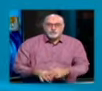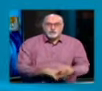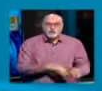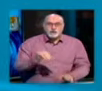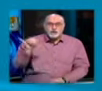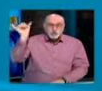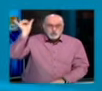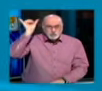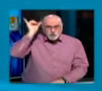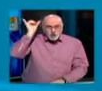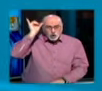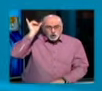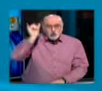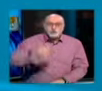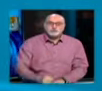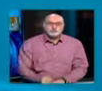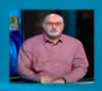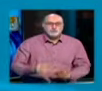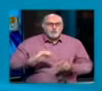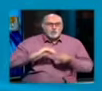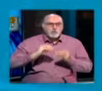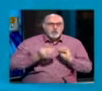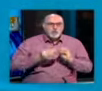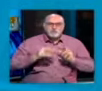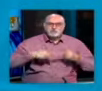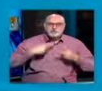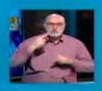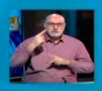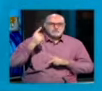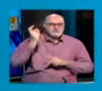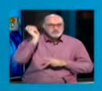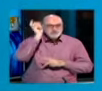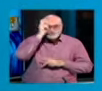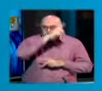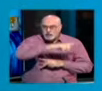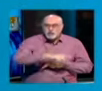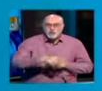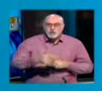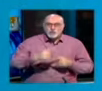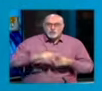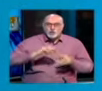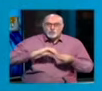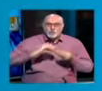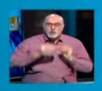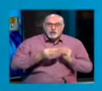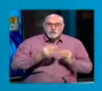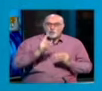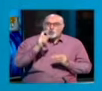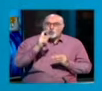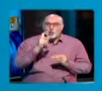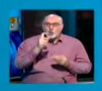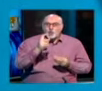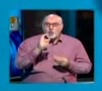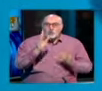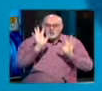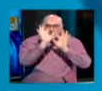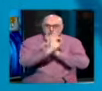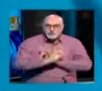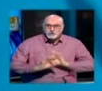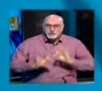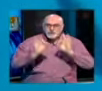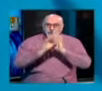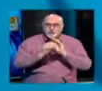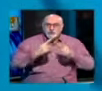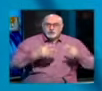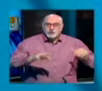واقع اجتماعي مأساوي يعيشه الشعب المغربي بسبب أزمة العطش التي تعرفها العديد من